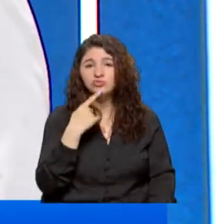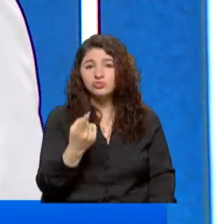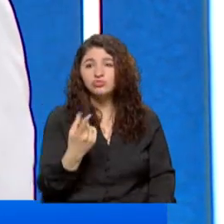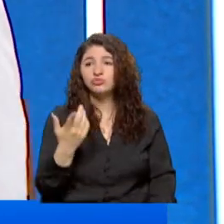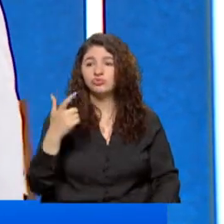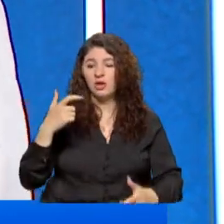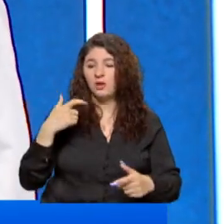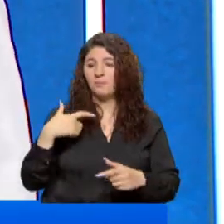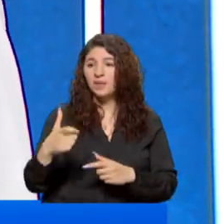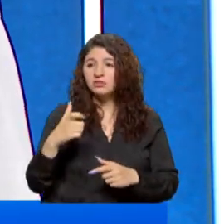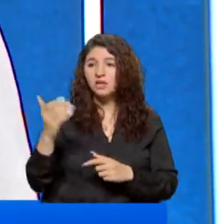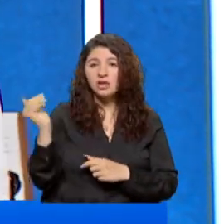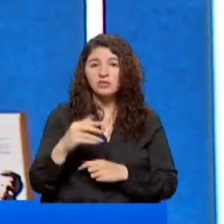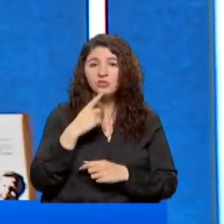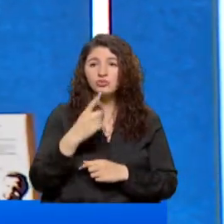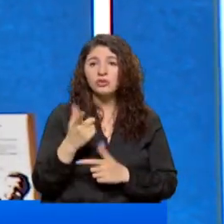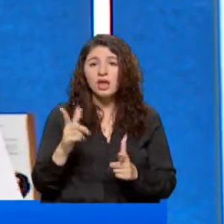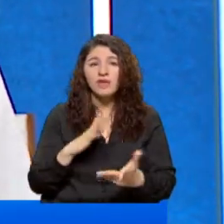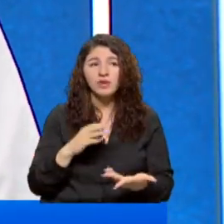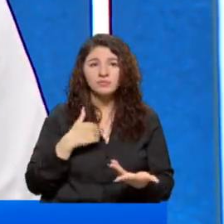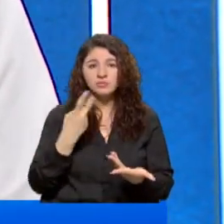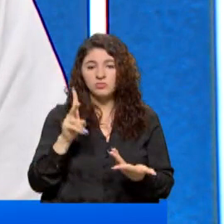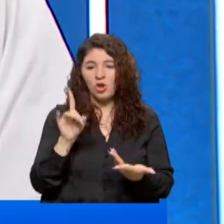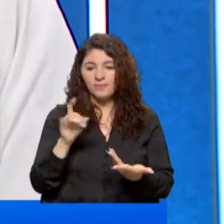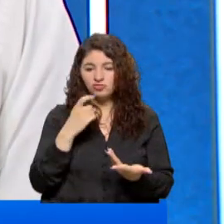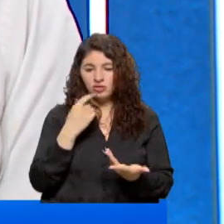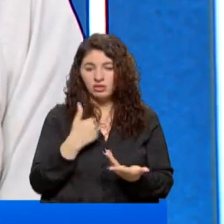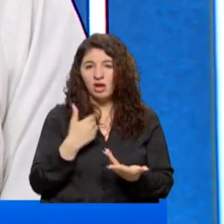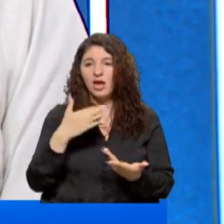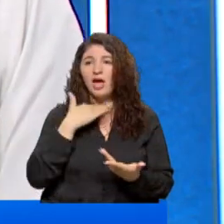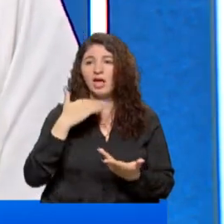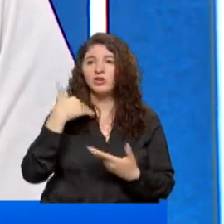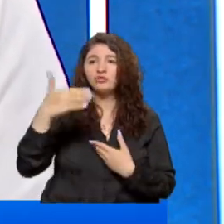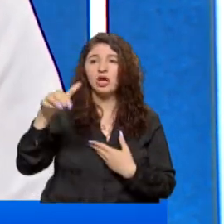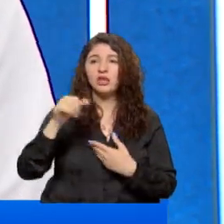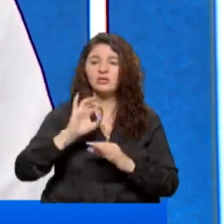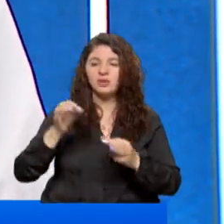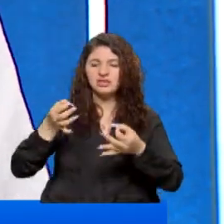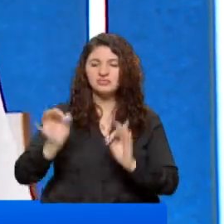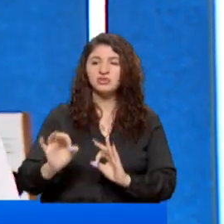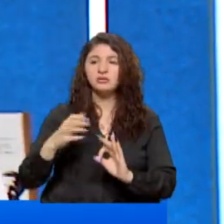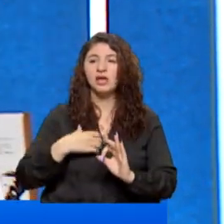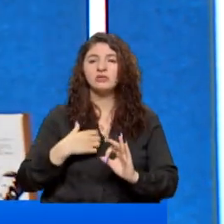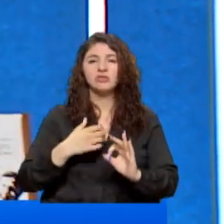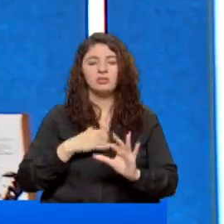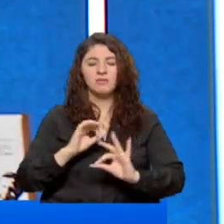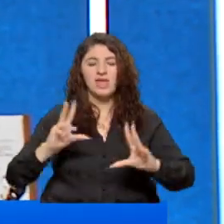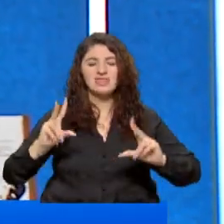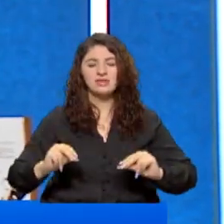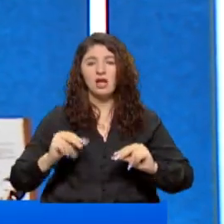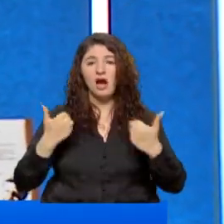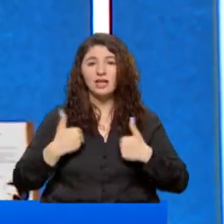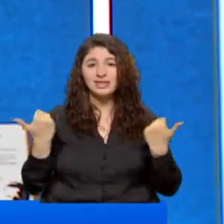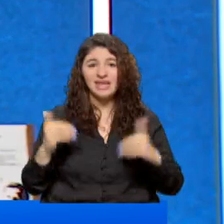diyorsunuz brezilyadan uruguay'dan geliyor Ne gerek var Biz 2015'te et ithalatını tamamen sıfırlamış ve kendi kendimize